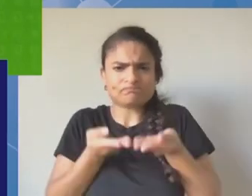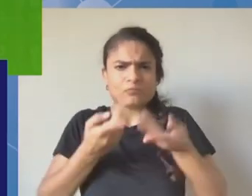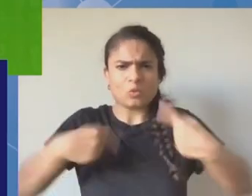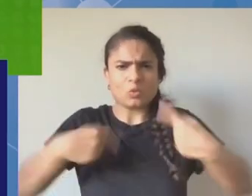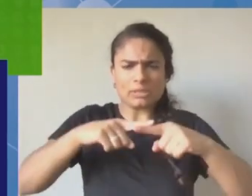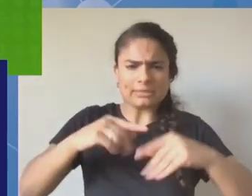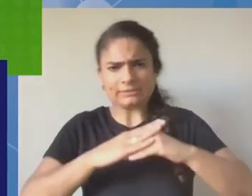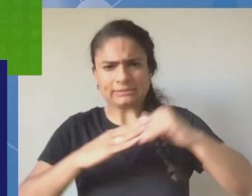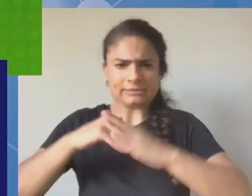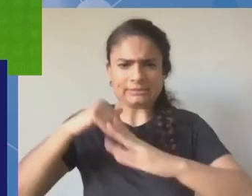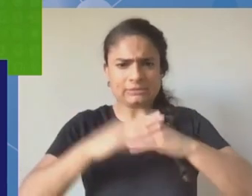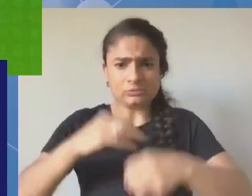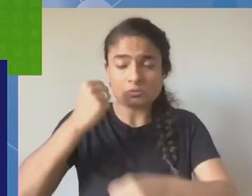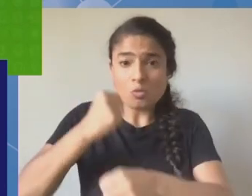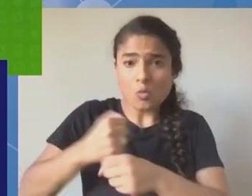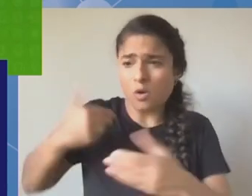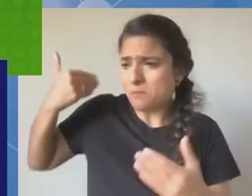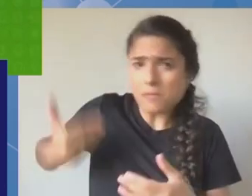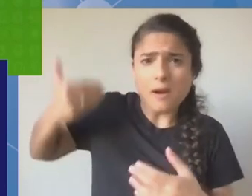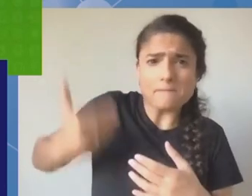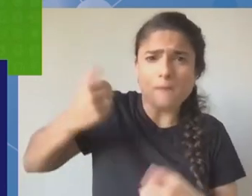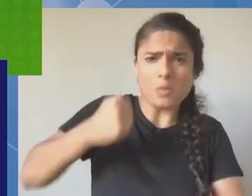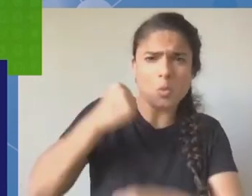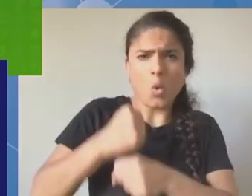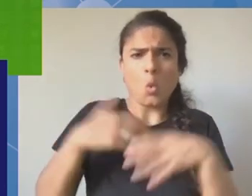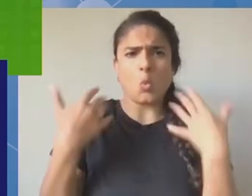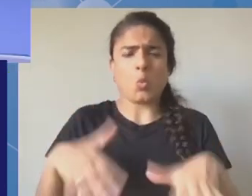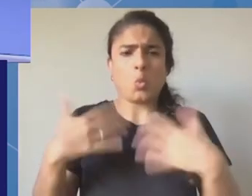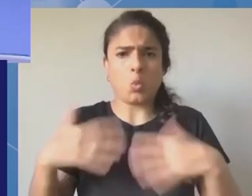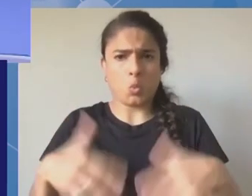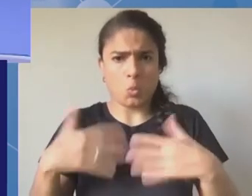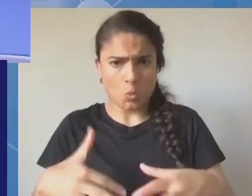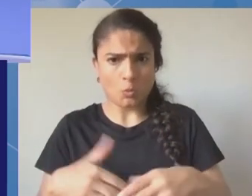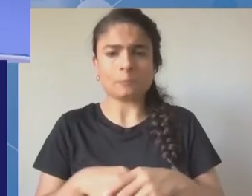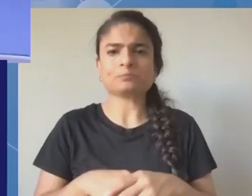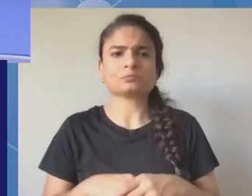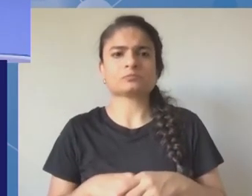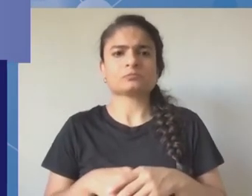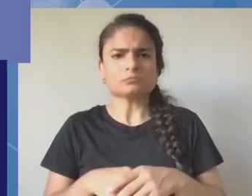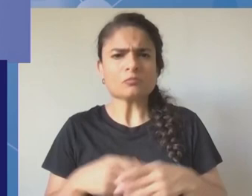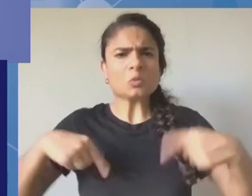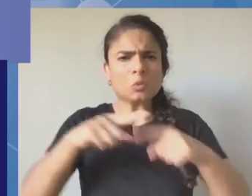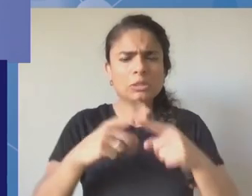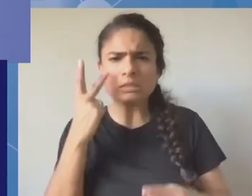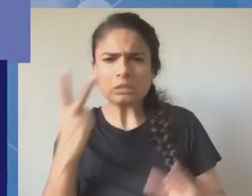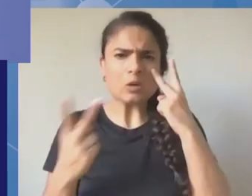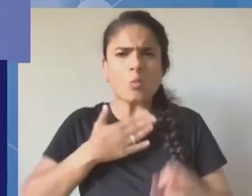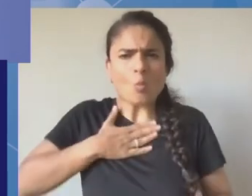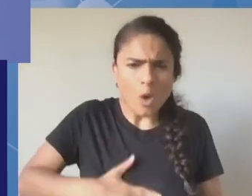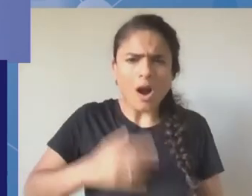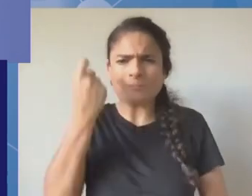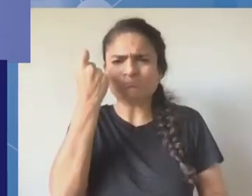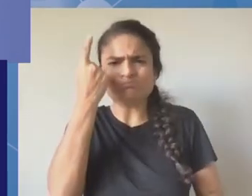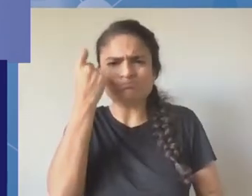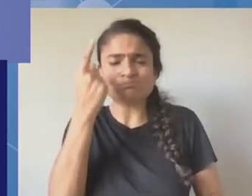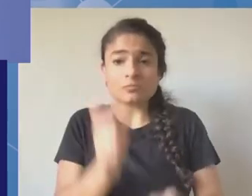作。包括我们的MAG 组织提供了很多的内容，我非常感到